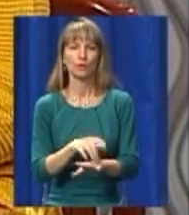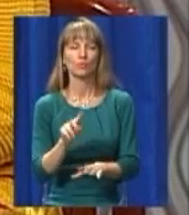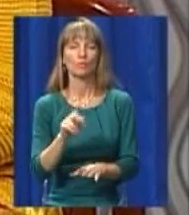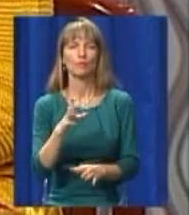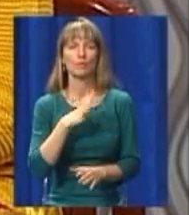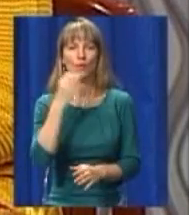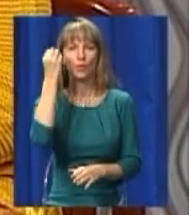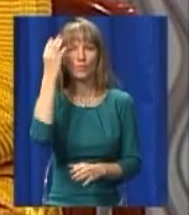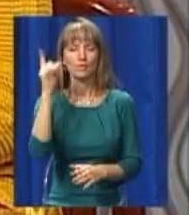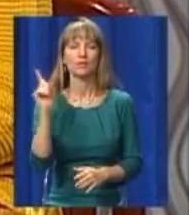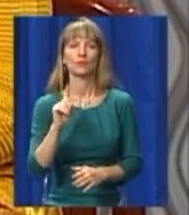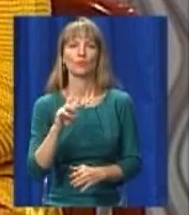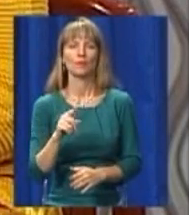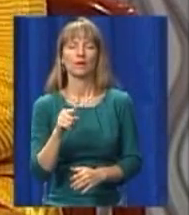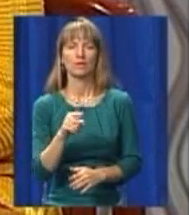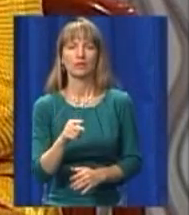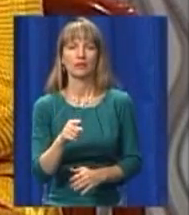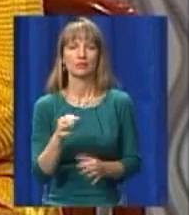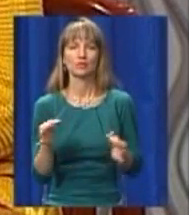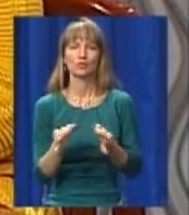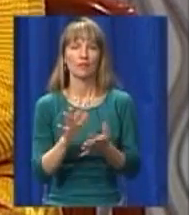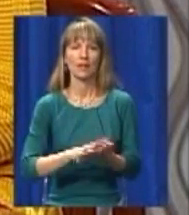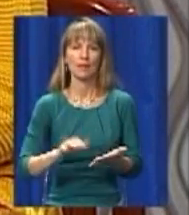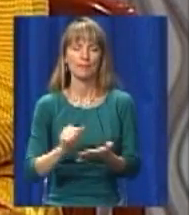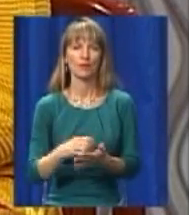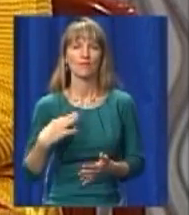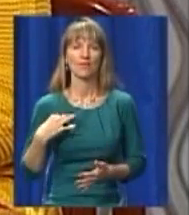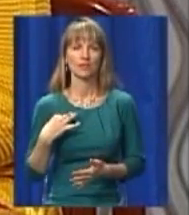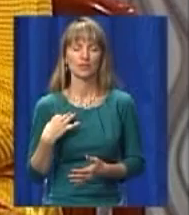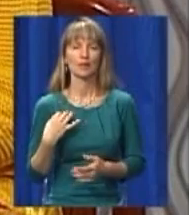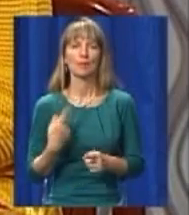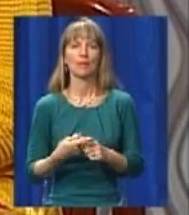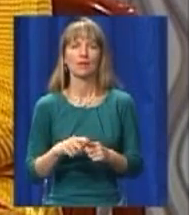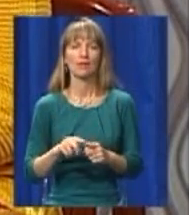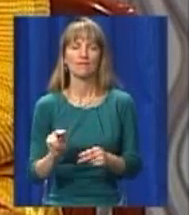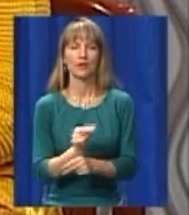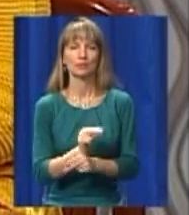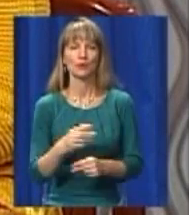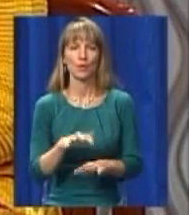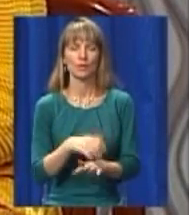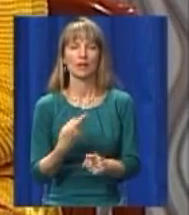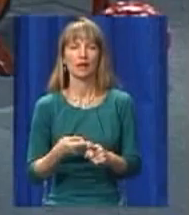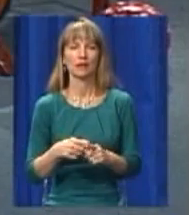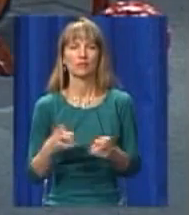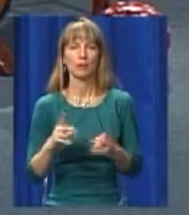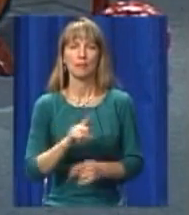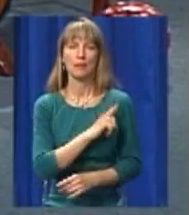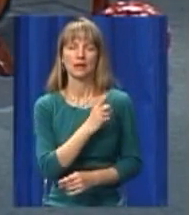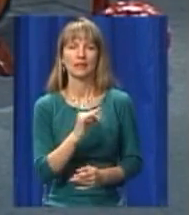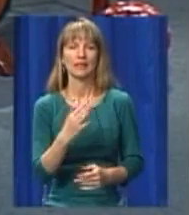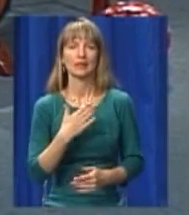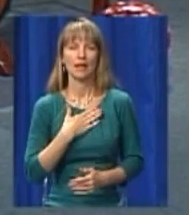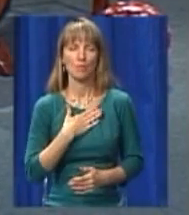тебе розумним, щоб в тебе він не, нічого не псував, ніякі речі. Тож у вихованні котиків це дійсно така майстерність. І нам,